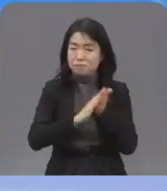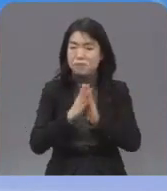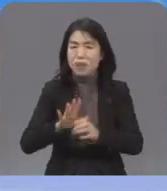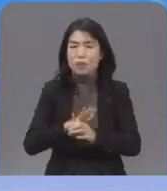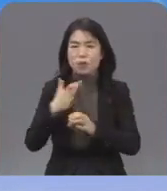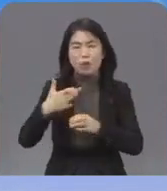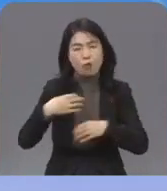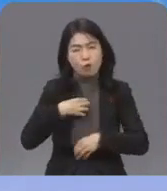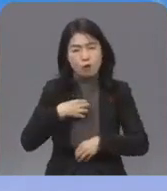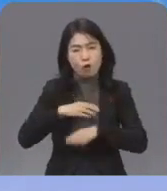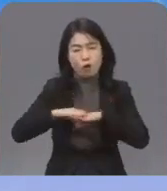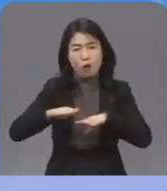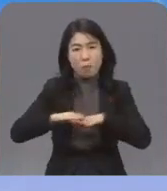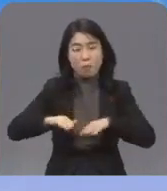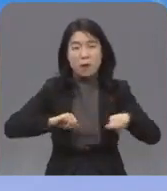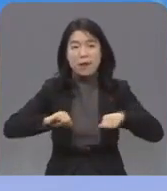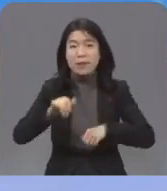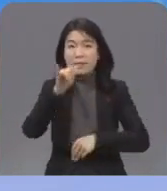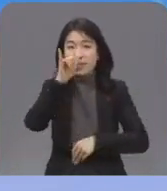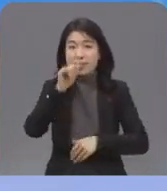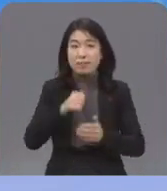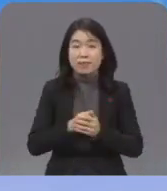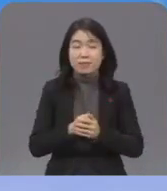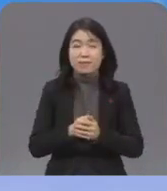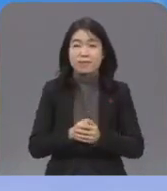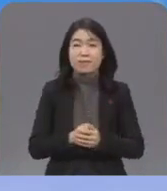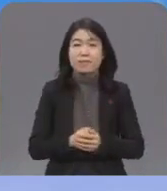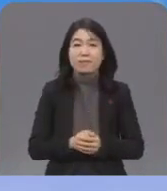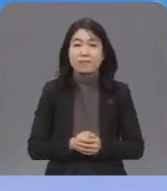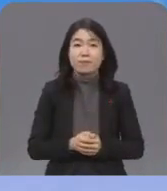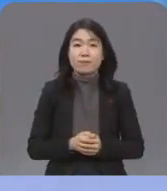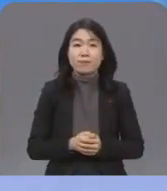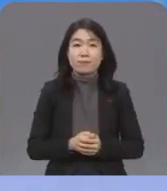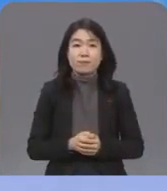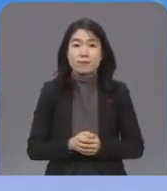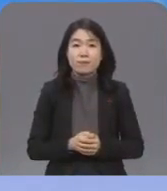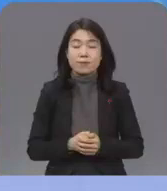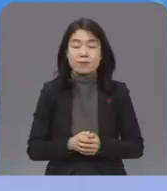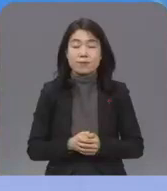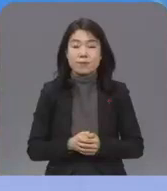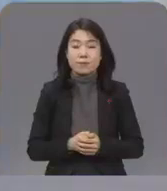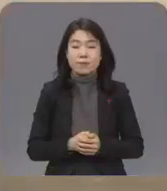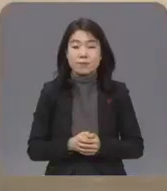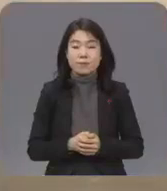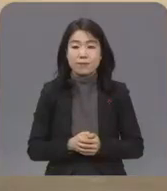코로나19의 위기를 극복하는 움직임이 있습니다. 배수영 기자입니다.